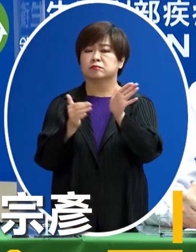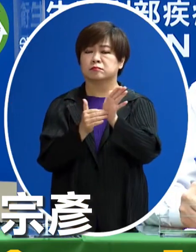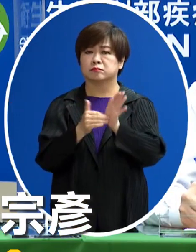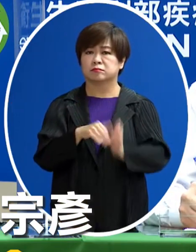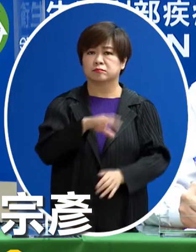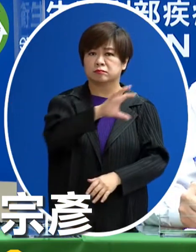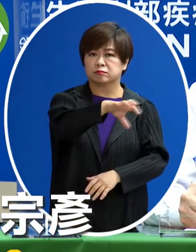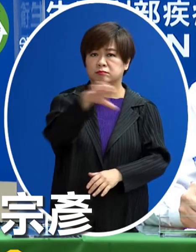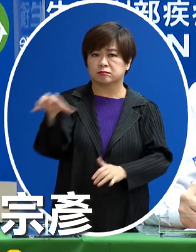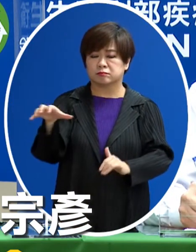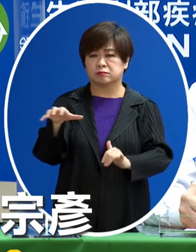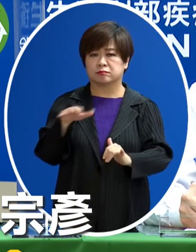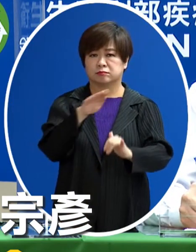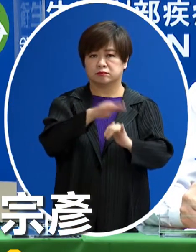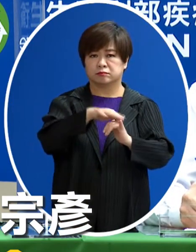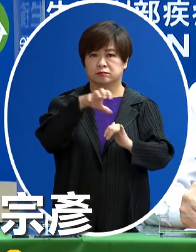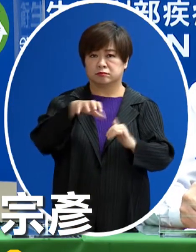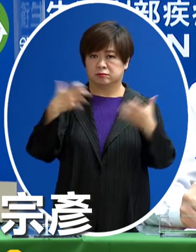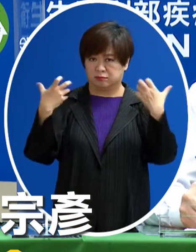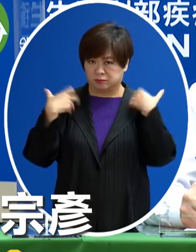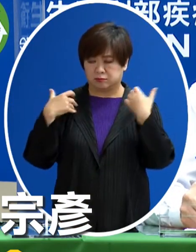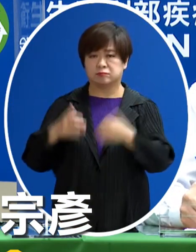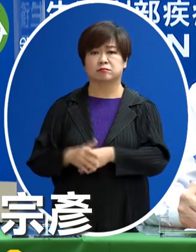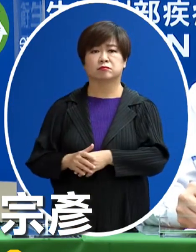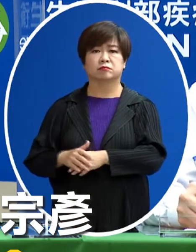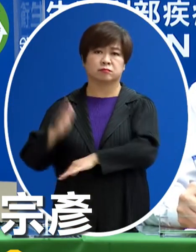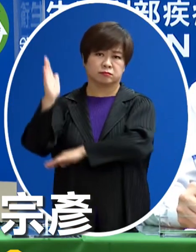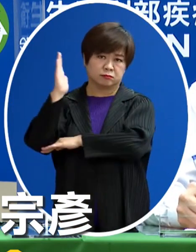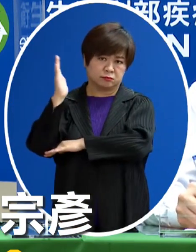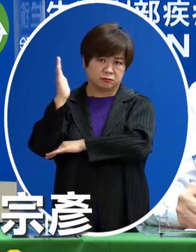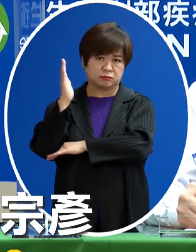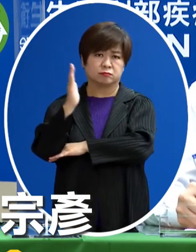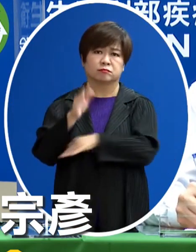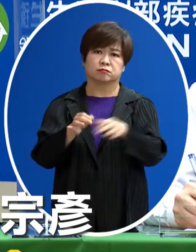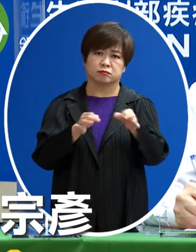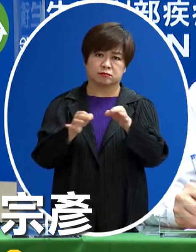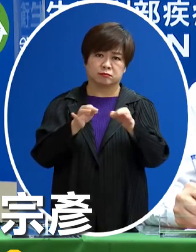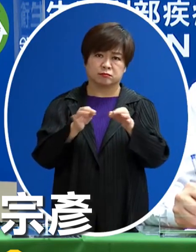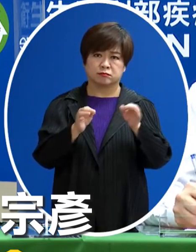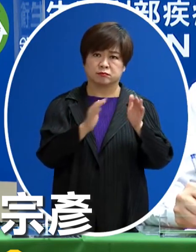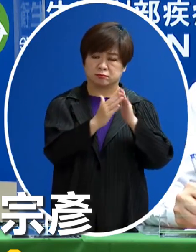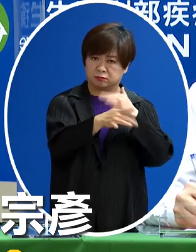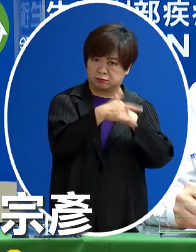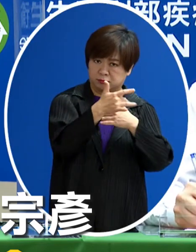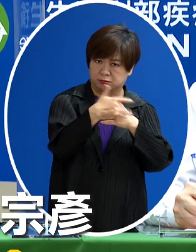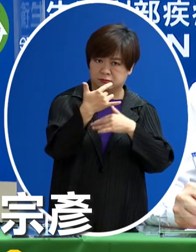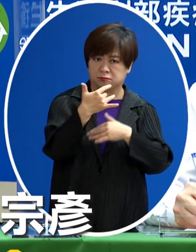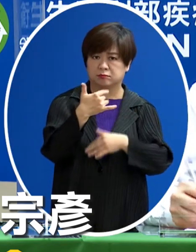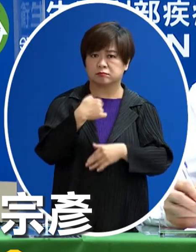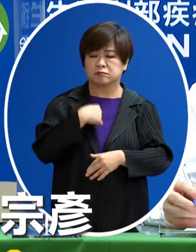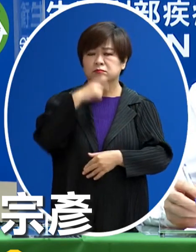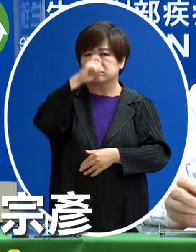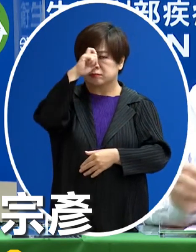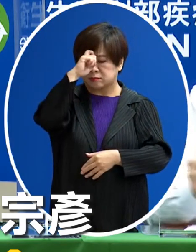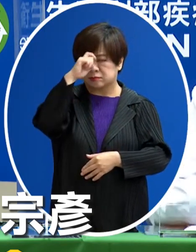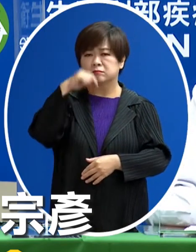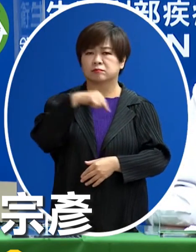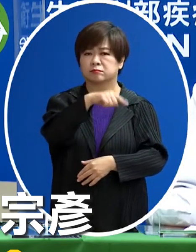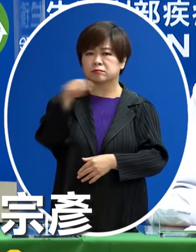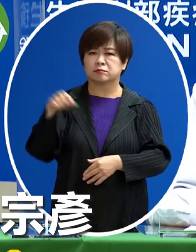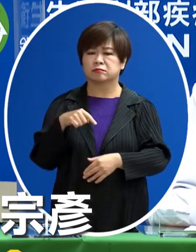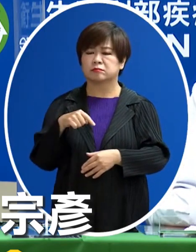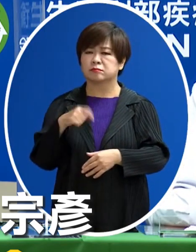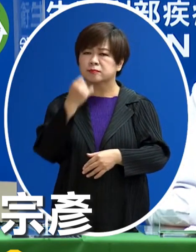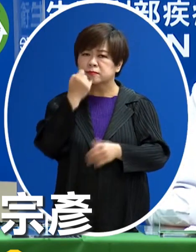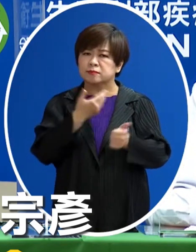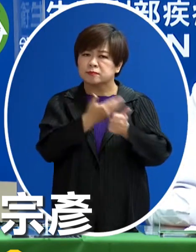葬主管机关也好，业者也好，家属也好，我们都希望他们可以让家